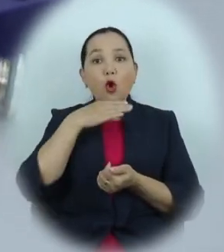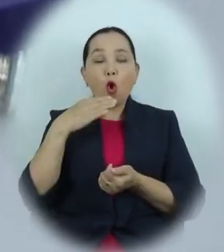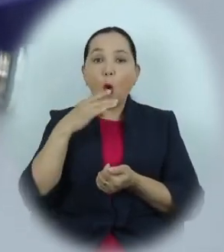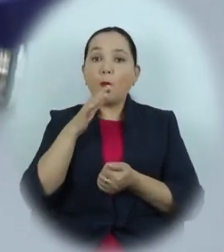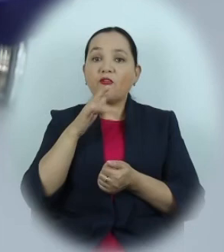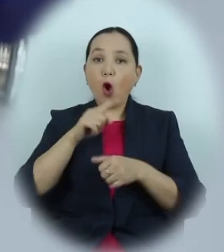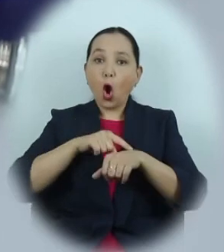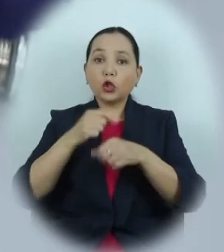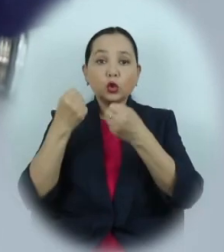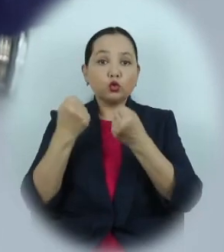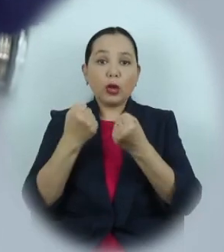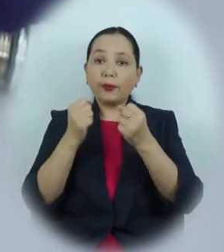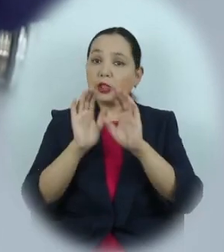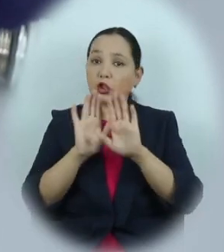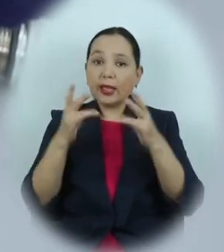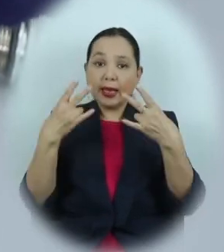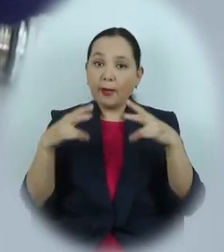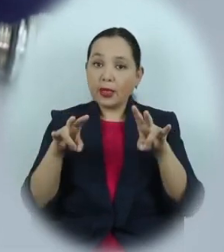vaxt uşlap duruş gerekmez.